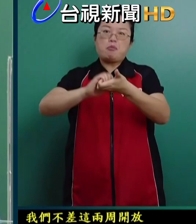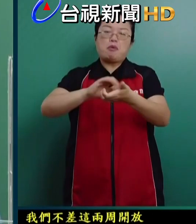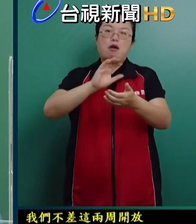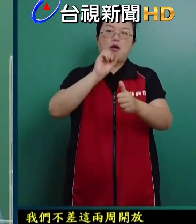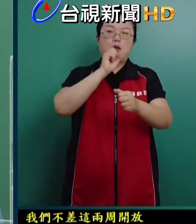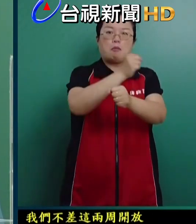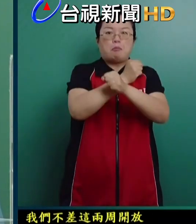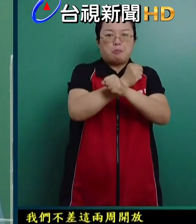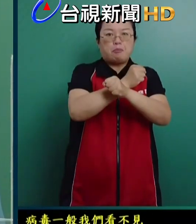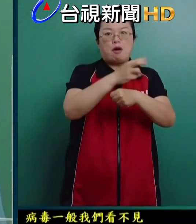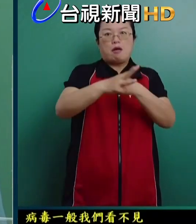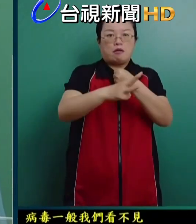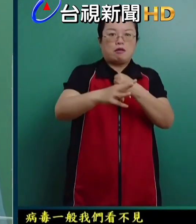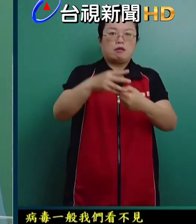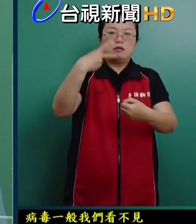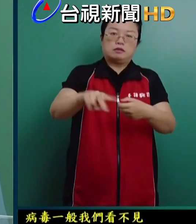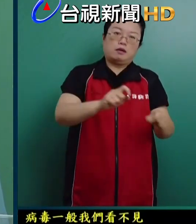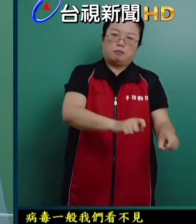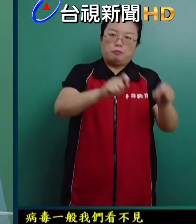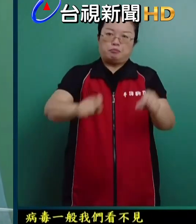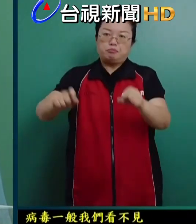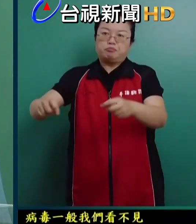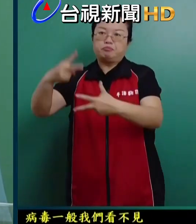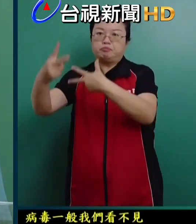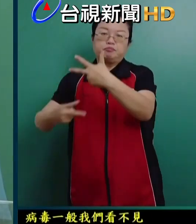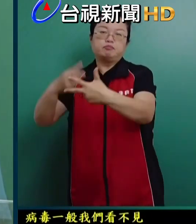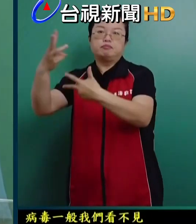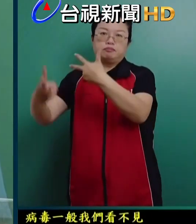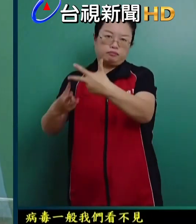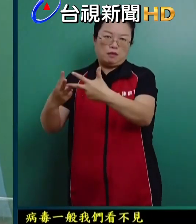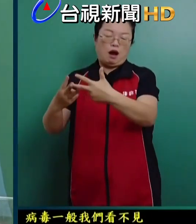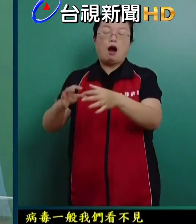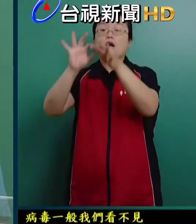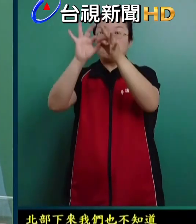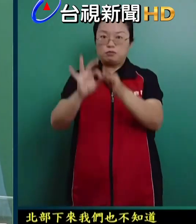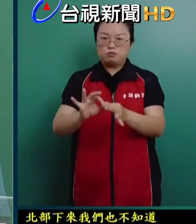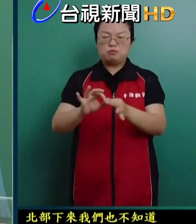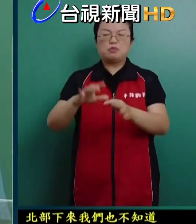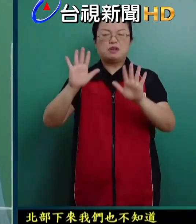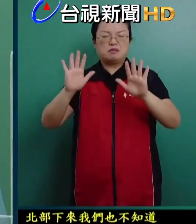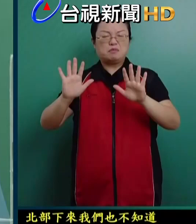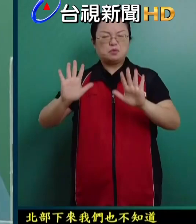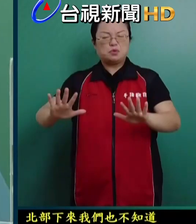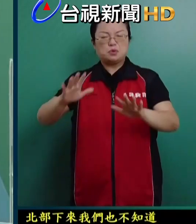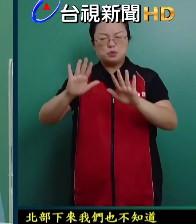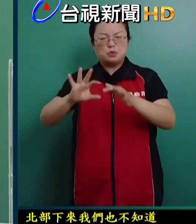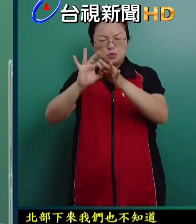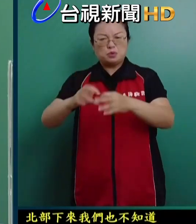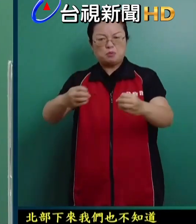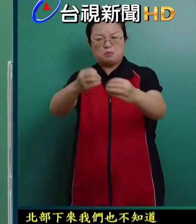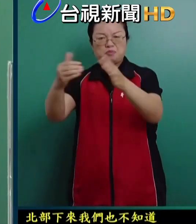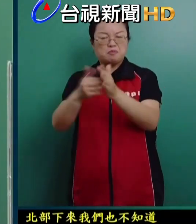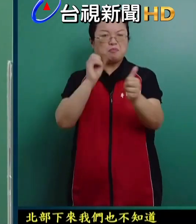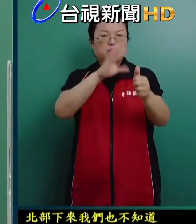讲建议市长讲啊，餐厅还是卖用外带啦，啊吼，直接以上甲大家报告，谢谢。